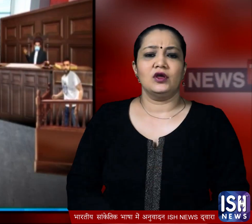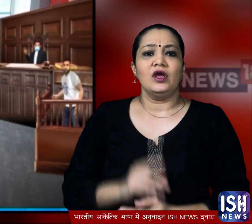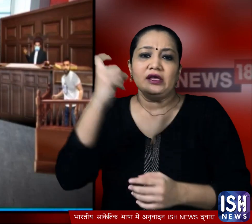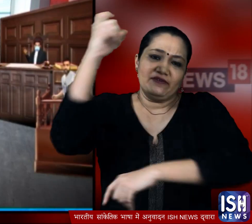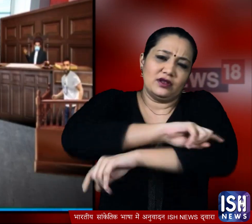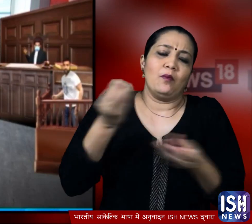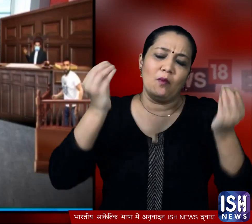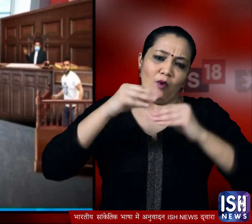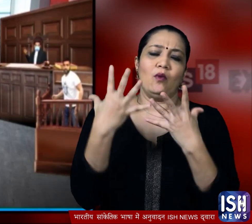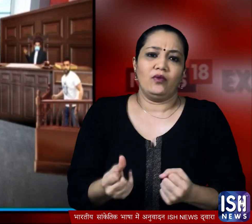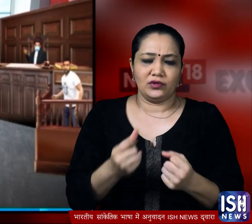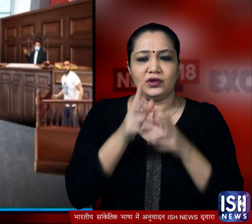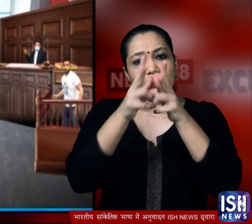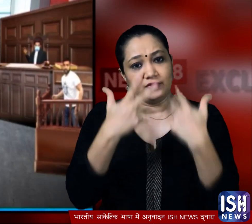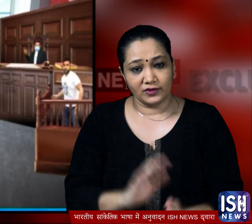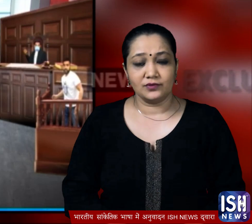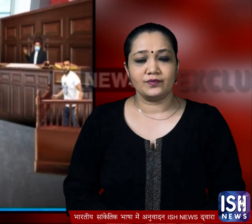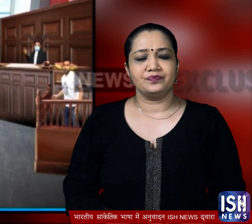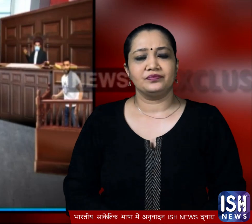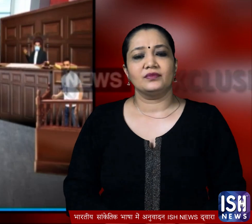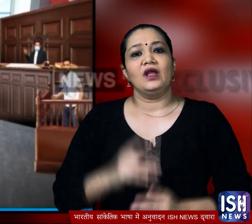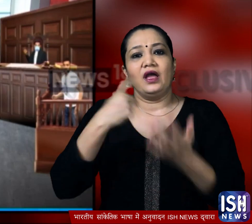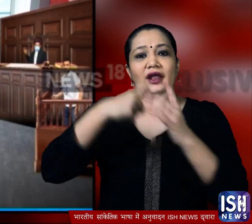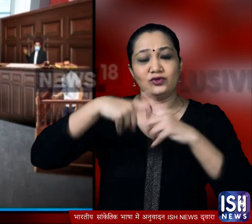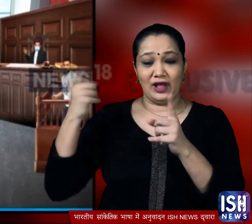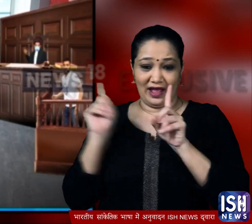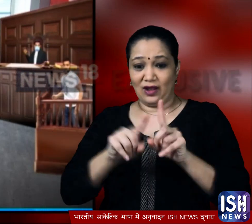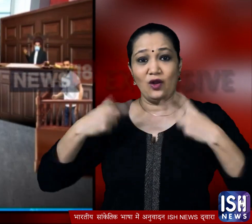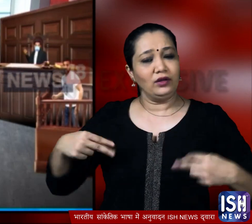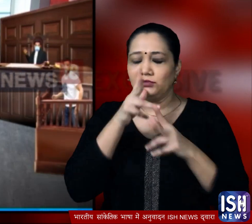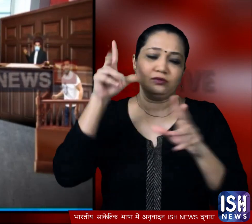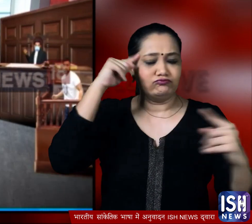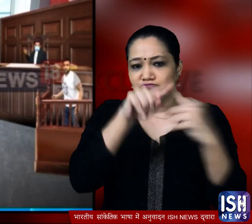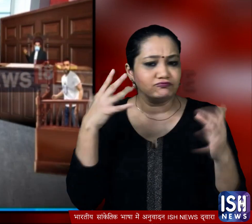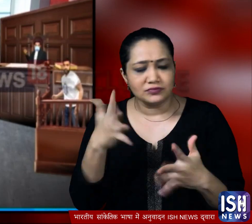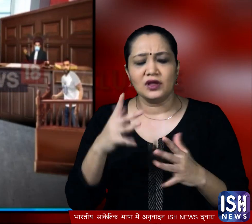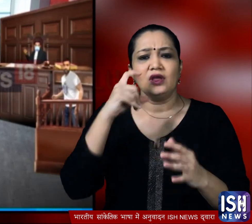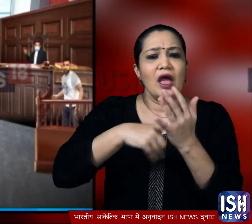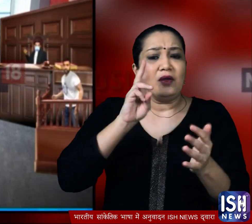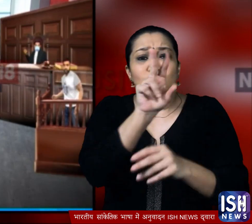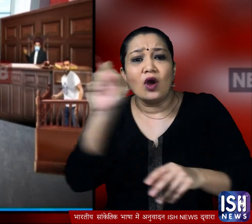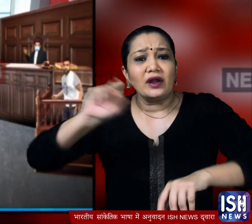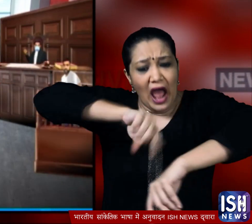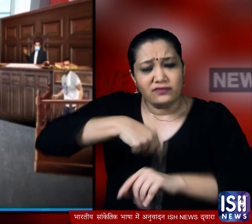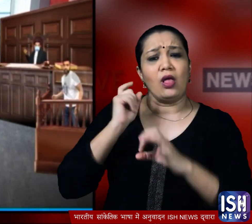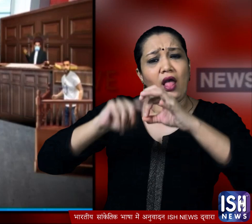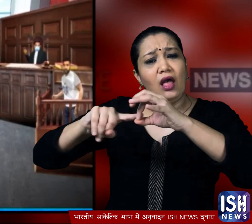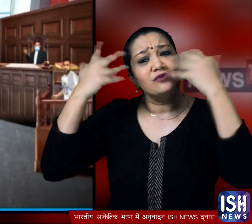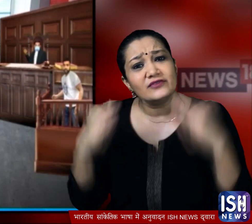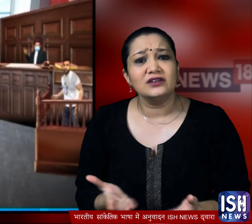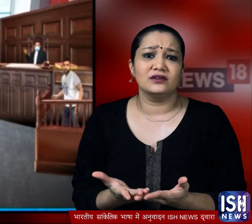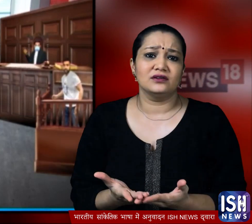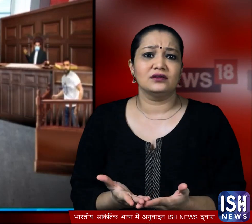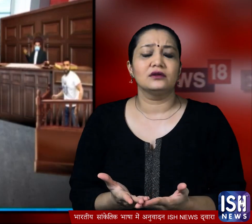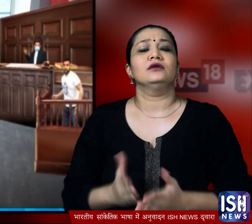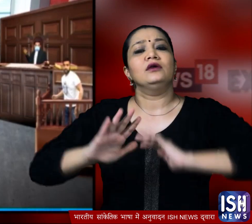कोर्ट से 7 दिन की हिरासत बढ़ाने की मांग की, जिसका राज कुंद्रा के वकील ने विरोध किया और दलील दी कि क्राइम ब्रांच 200 घंटे से ज्यादा की पूछताछ कर चुकी